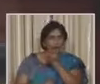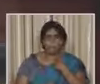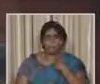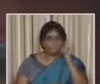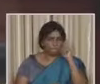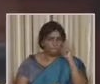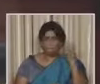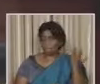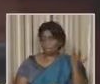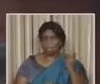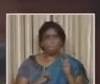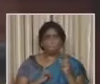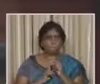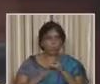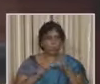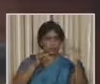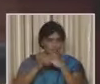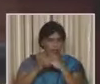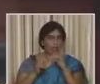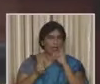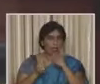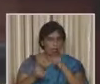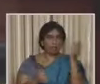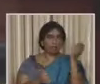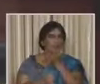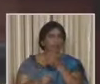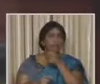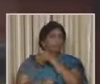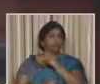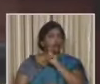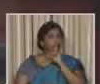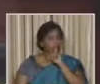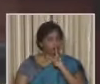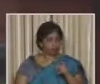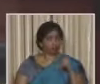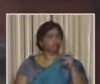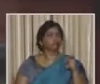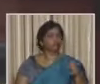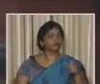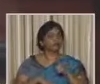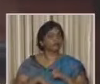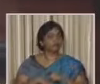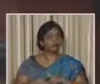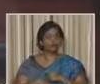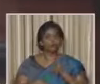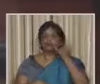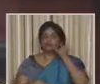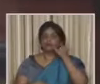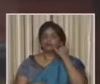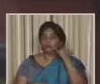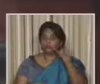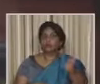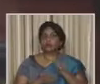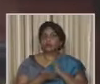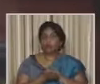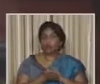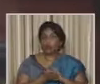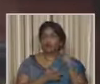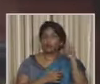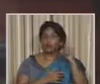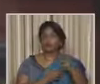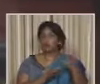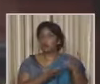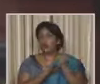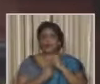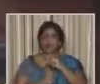அது யார் என்று, பிள்ளையானுடைய இணைப்பு செயலாளர் என்று கூறுகின்றார். அந்த நேரத்தில் இந்த ஓட்டலுக்கு சென்று அவரை வேனிலே